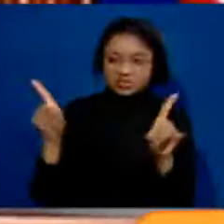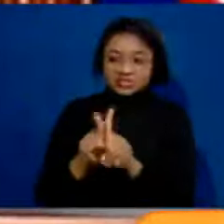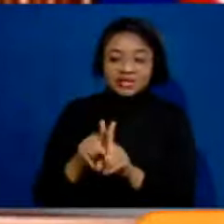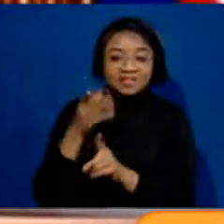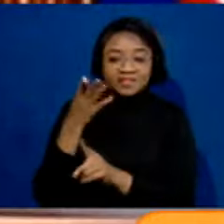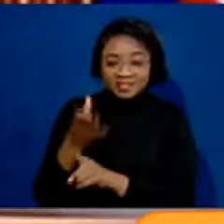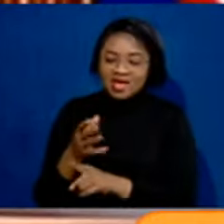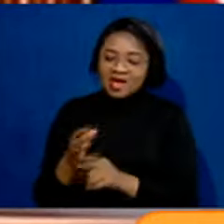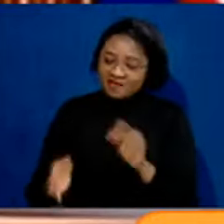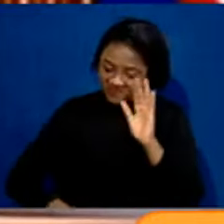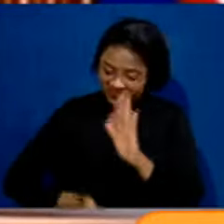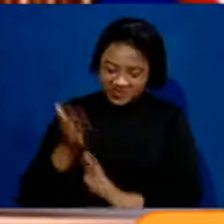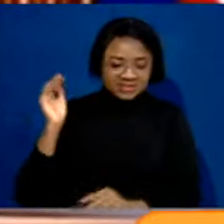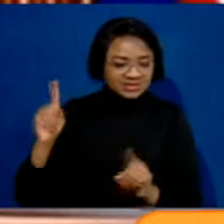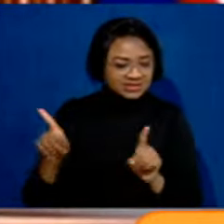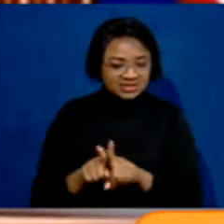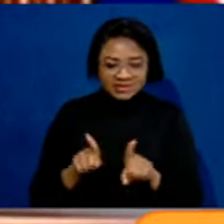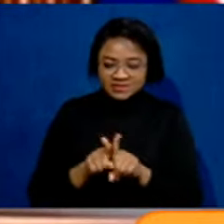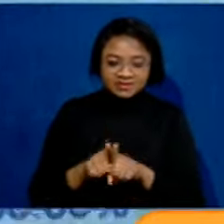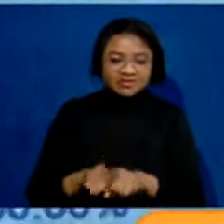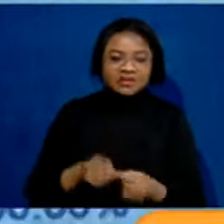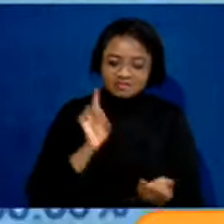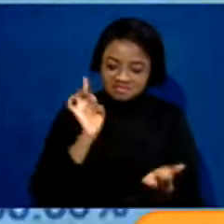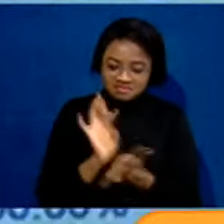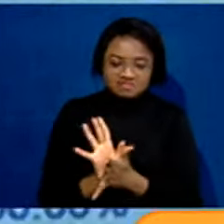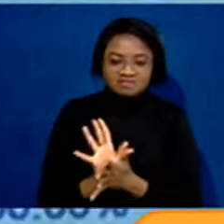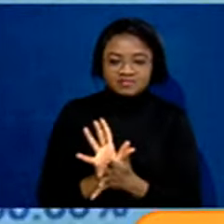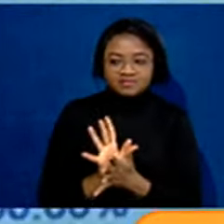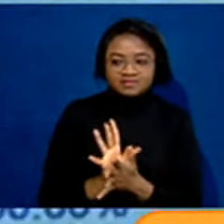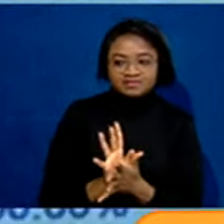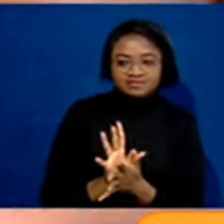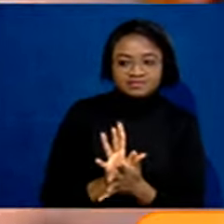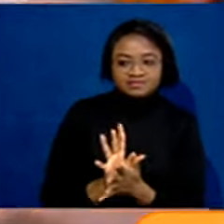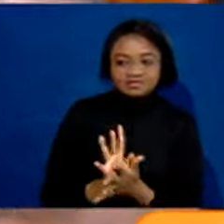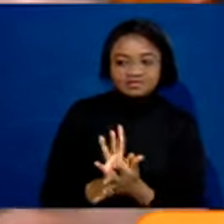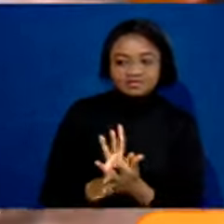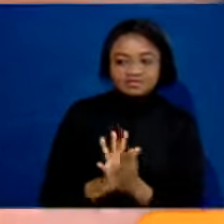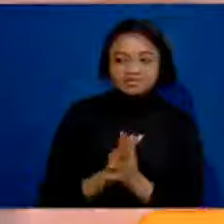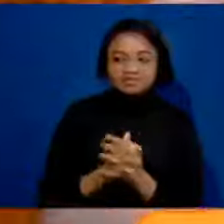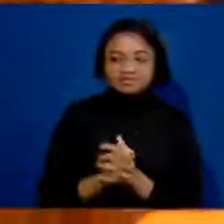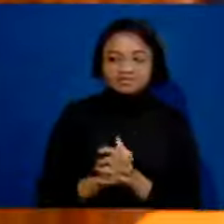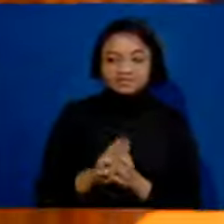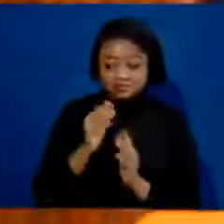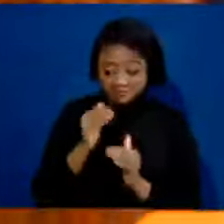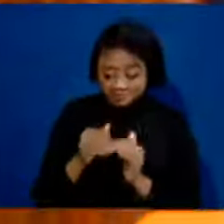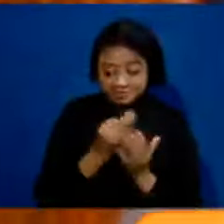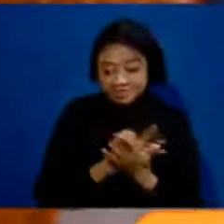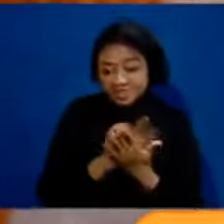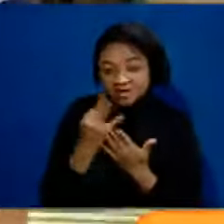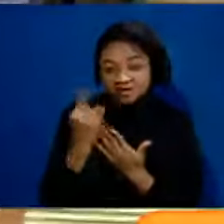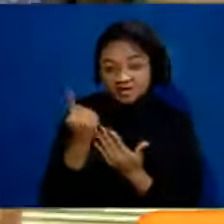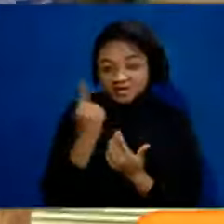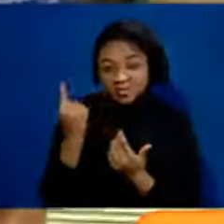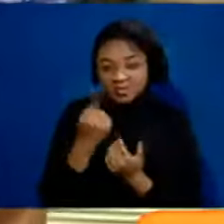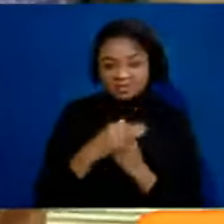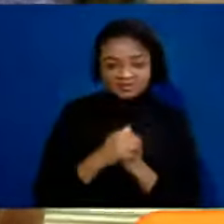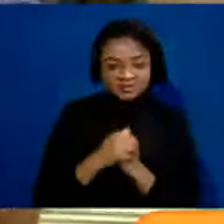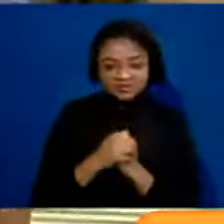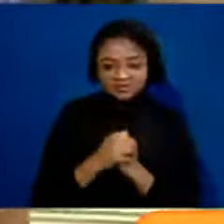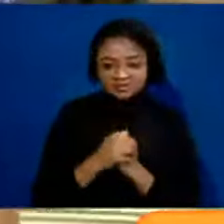kutoka ofisini kupitia mchakato uliochukua wiki tatu pekee, ulioanzia bungeni na kuelekezwa mahakamani.